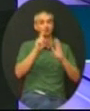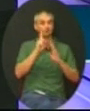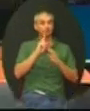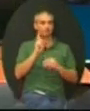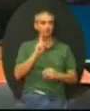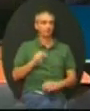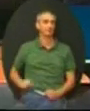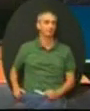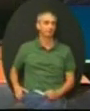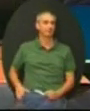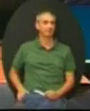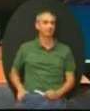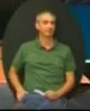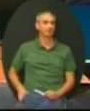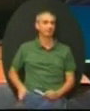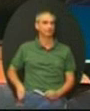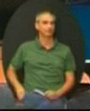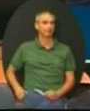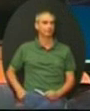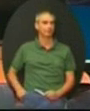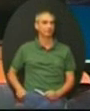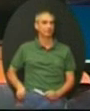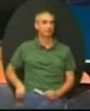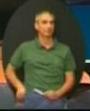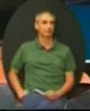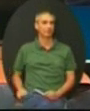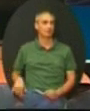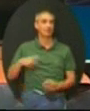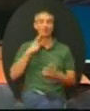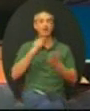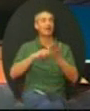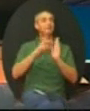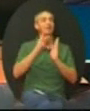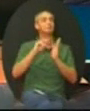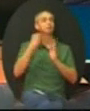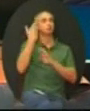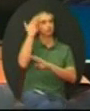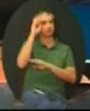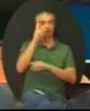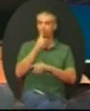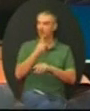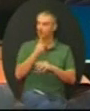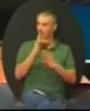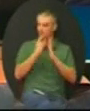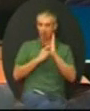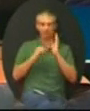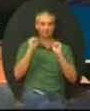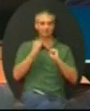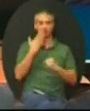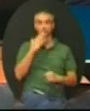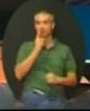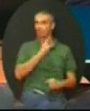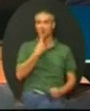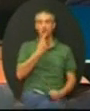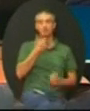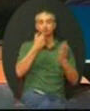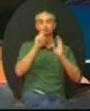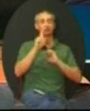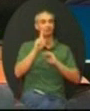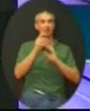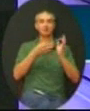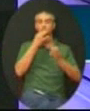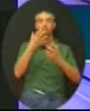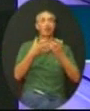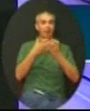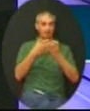ומשאל עם. דרך אגב, בהצעה הזו הכוונה היא לגורם זר. אם מדובר על שינוי... דרך אגב, בחוק יסוד ירושלים לא אומרים 61 ומשאל